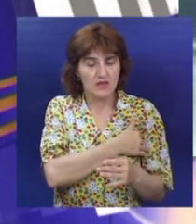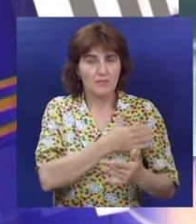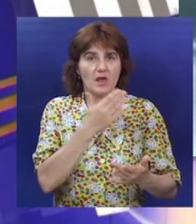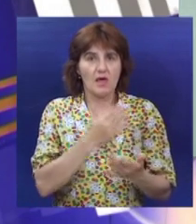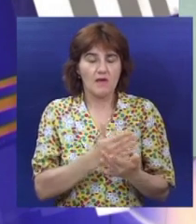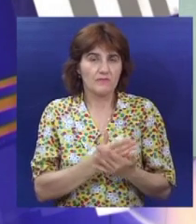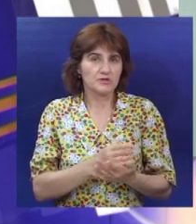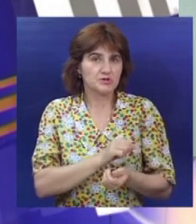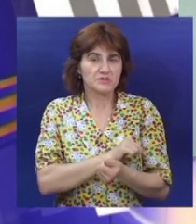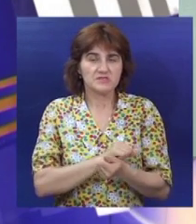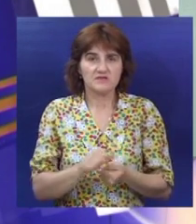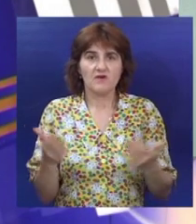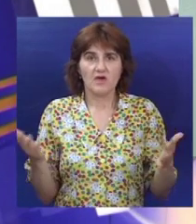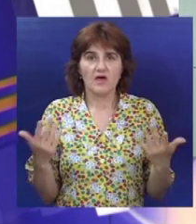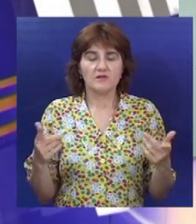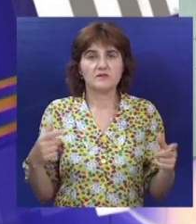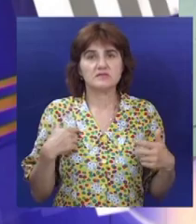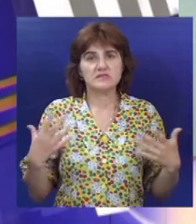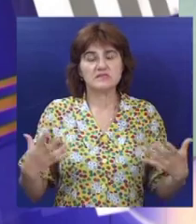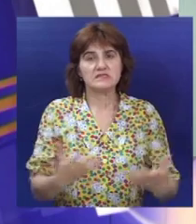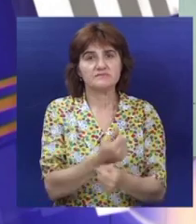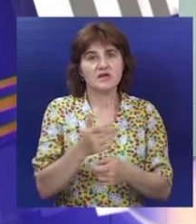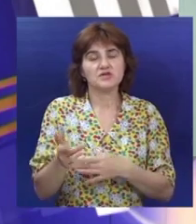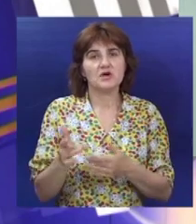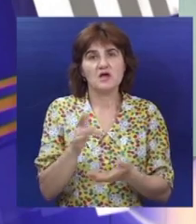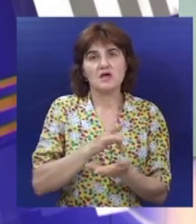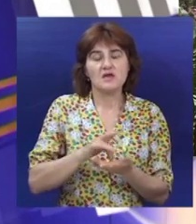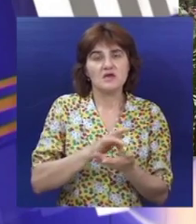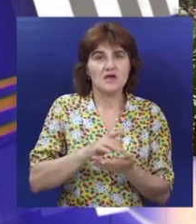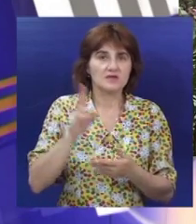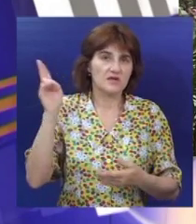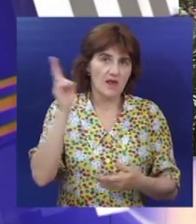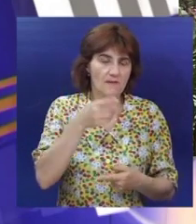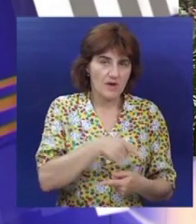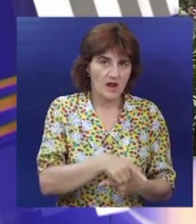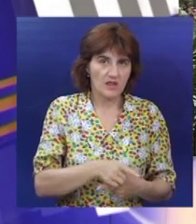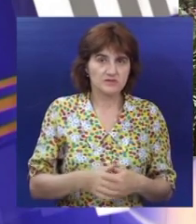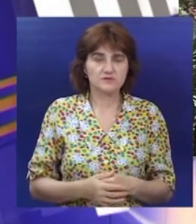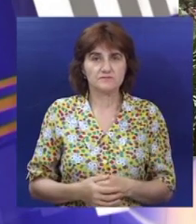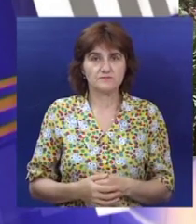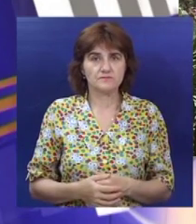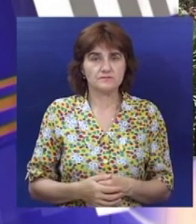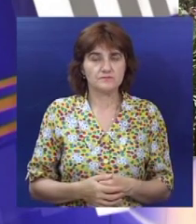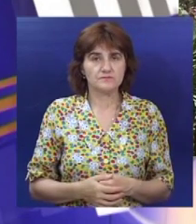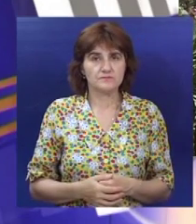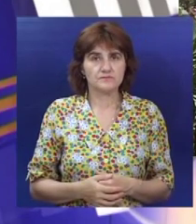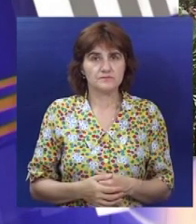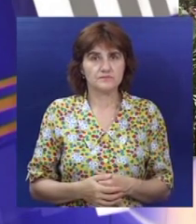do kritičnog stanja, primenit će se sve urgentne mere za osvežavanje jezera vodom iz kanala